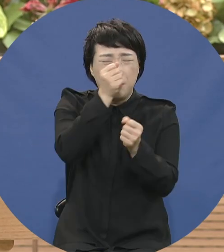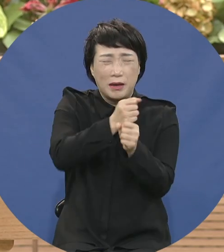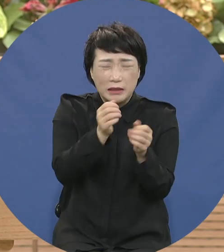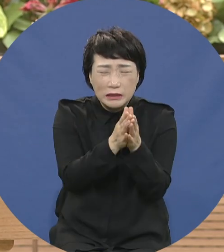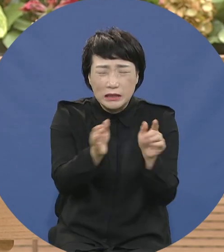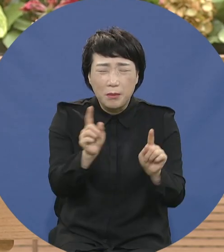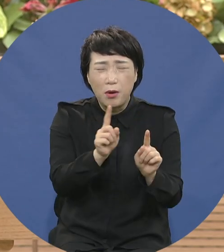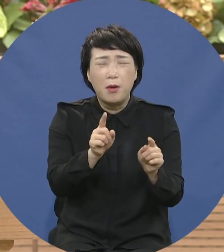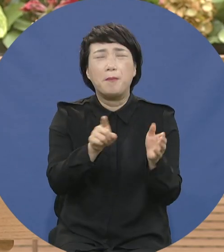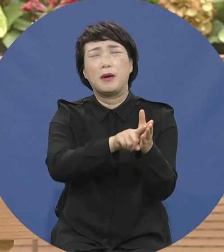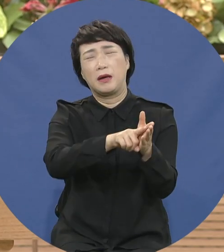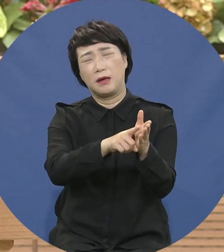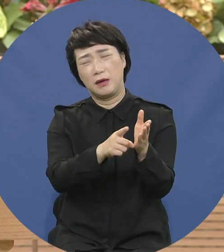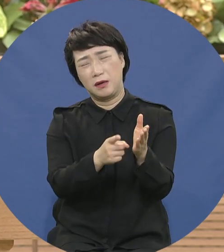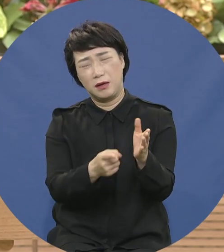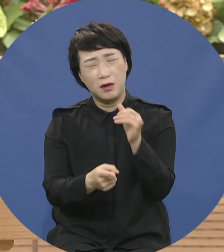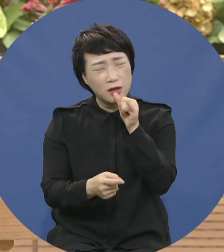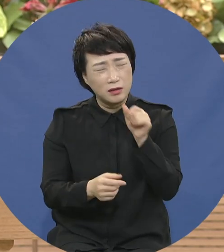믿음에서 떠나가는 시작이니